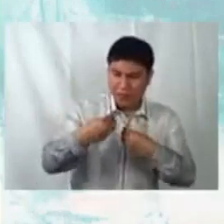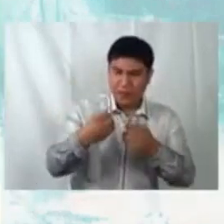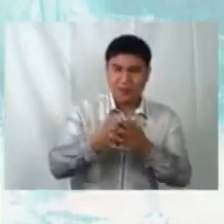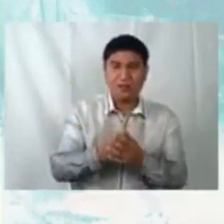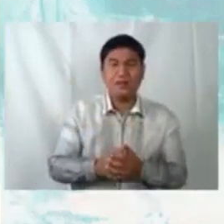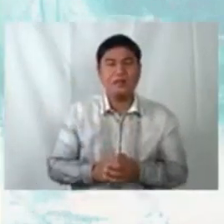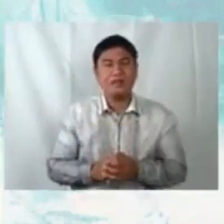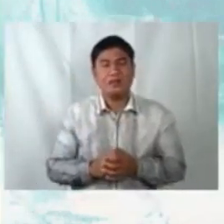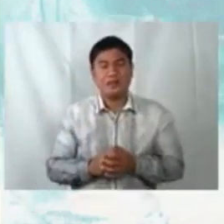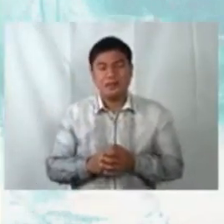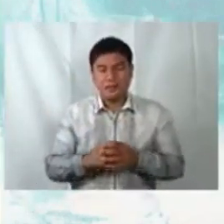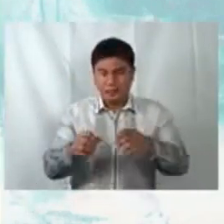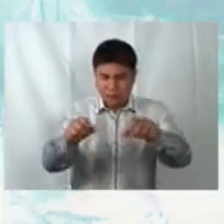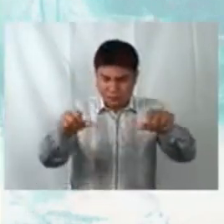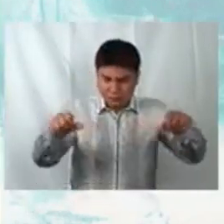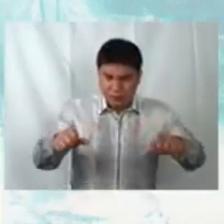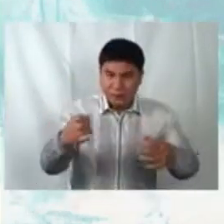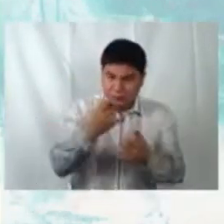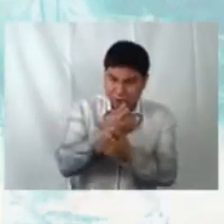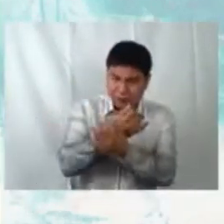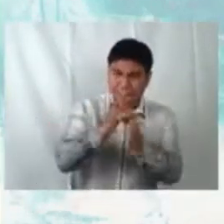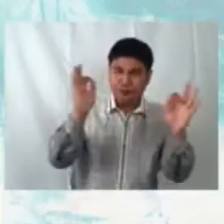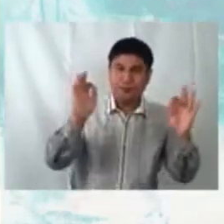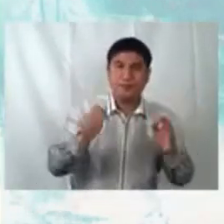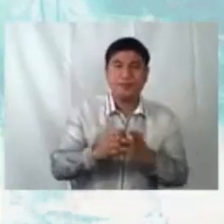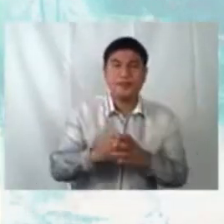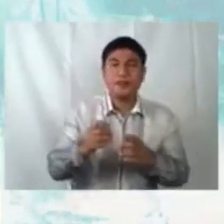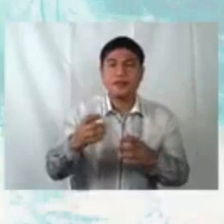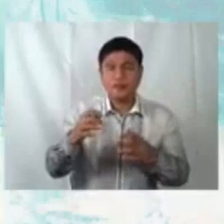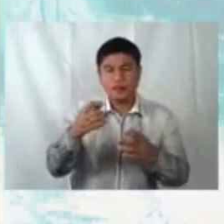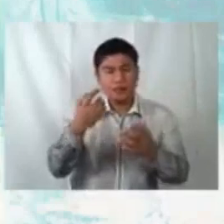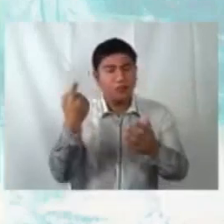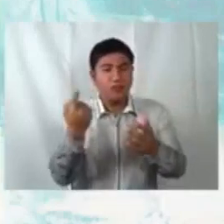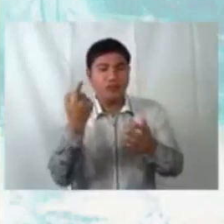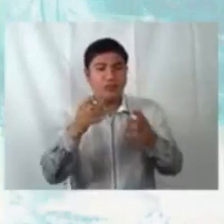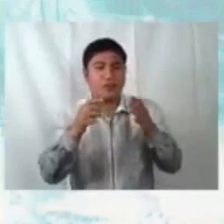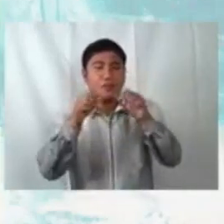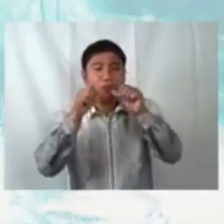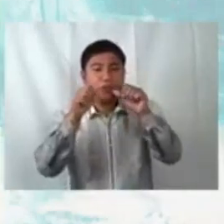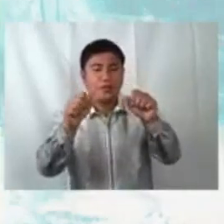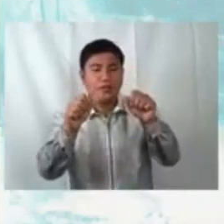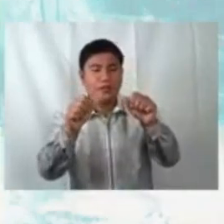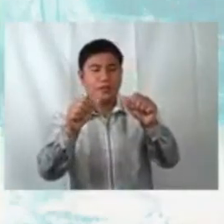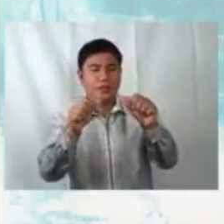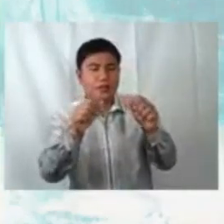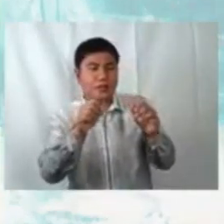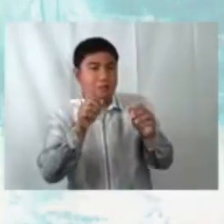Ang proklamasyon ng independensya ay isang dokumento na nagsasabi sa mundo,